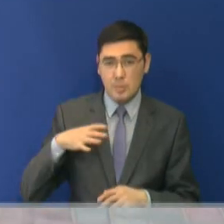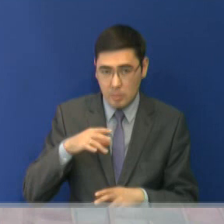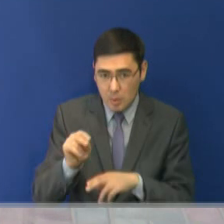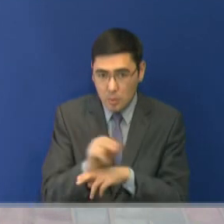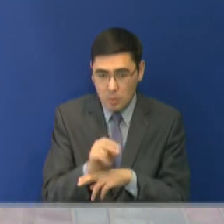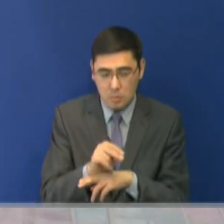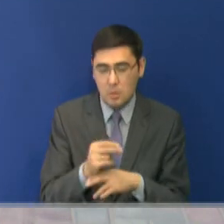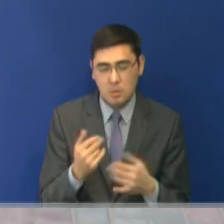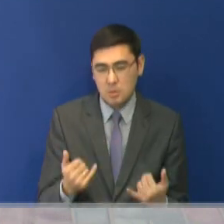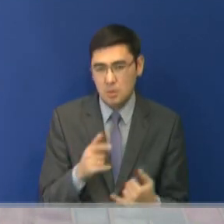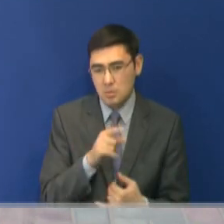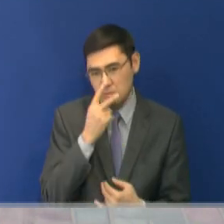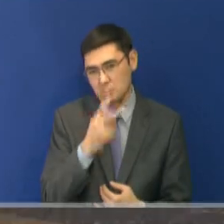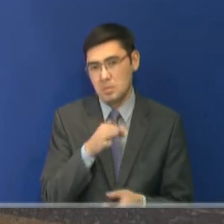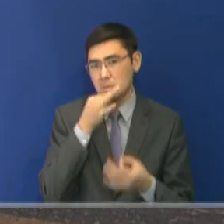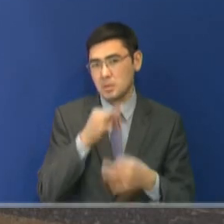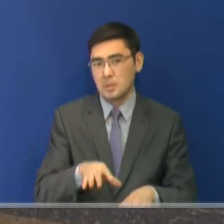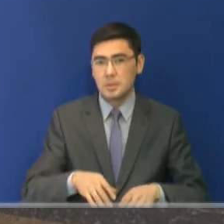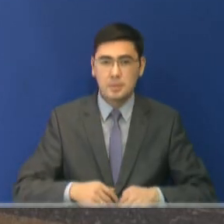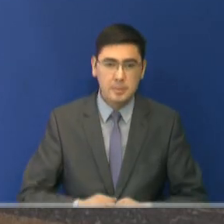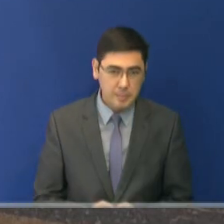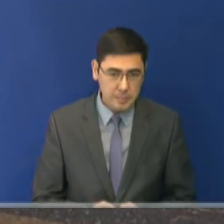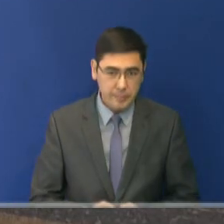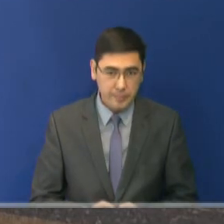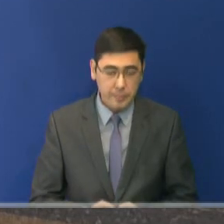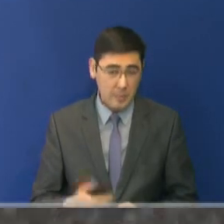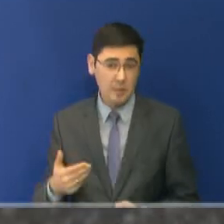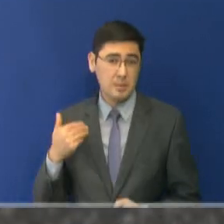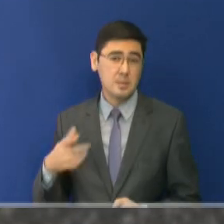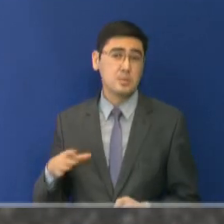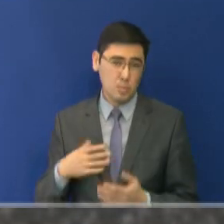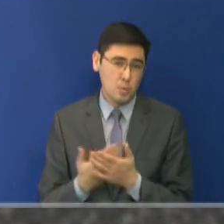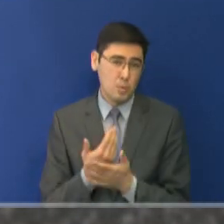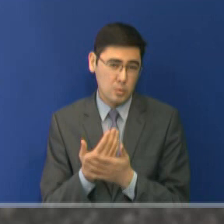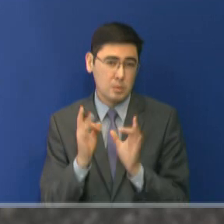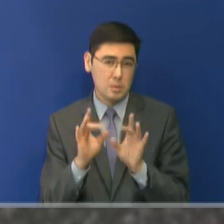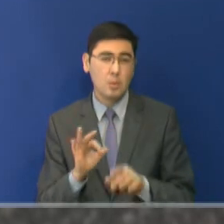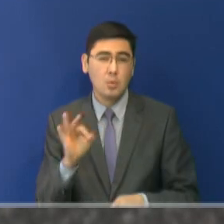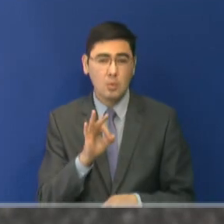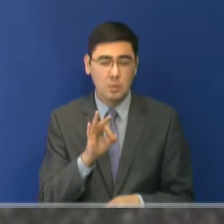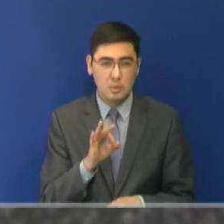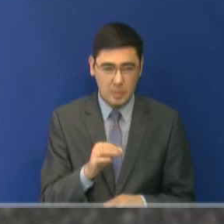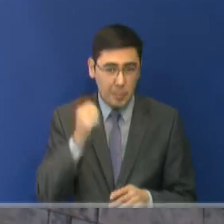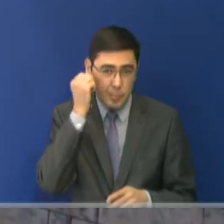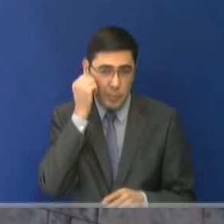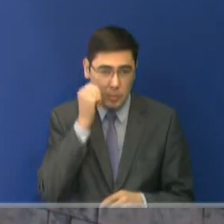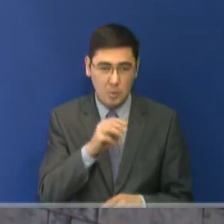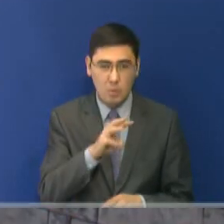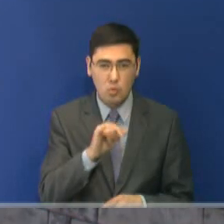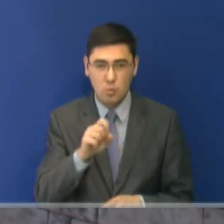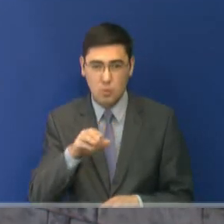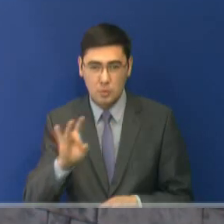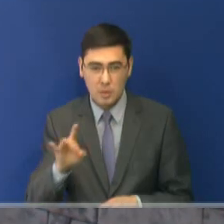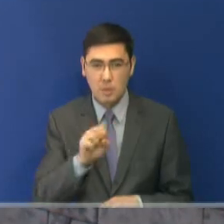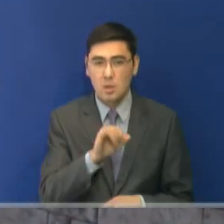Ранее наш телеканал неоднократно транслировал материалы о текущем плачевном состоянии площади Мухтара Ауэзова. Ситуация действительно не выдерживает